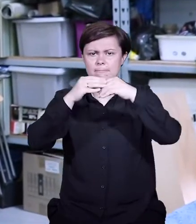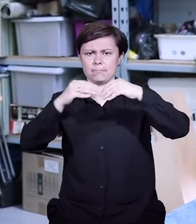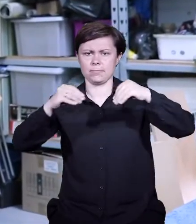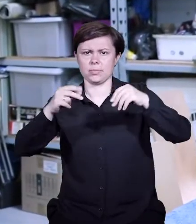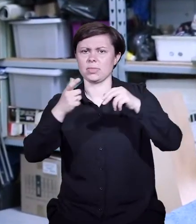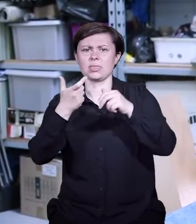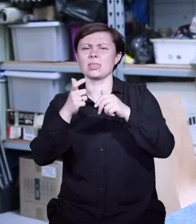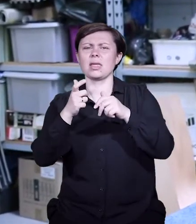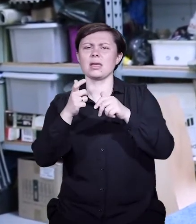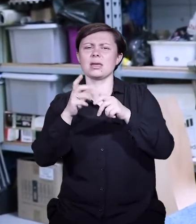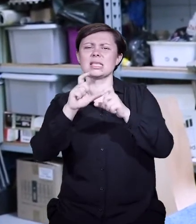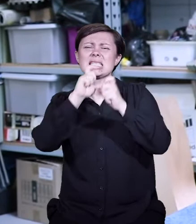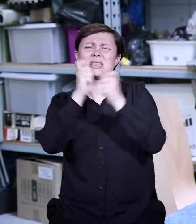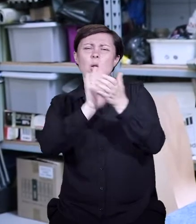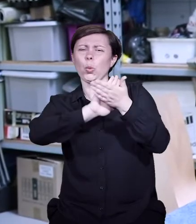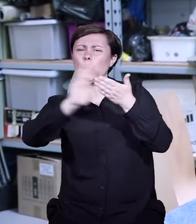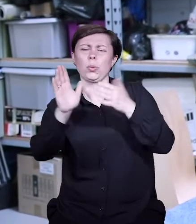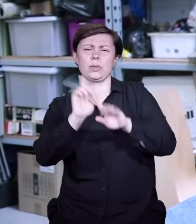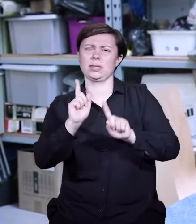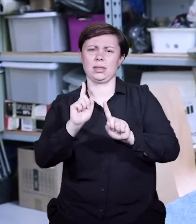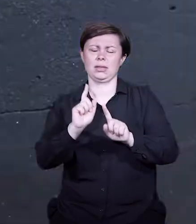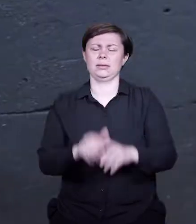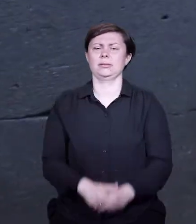nie zatrzeć do końca.